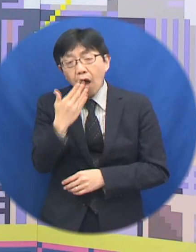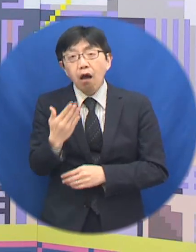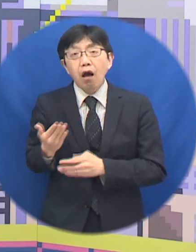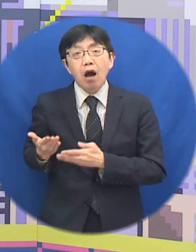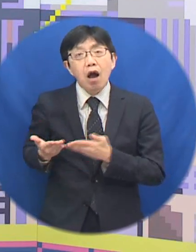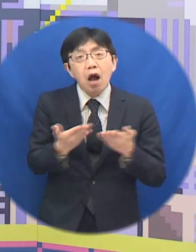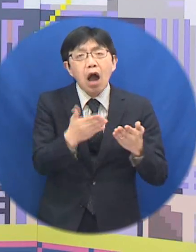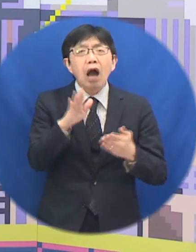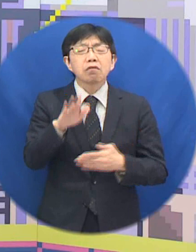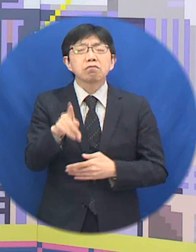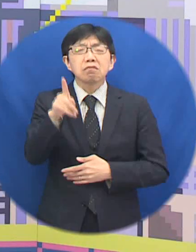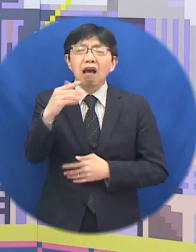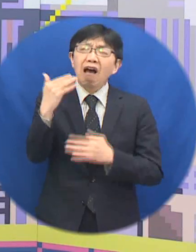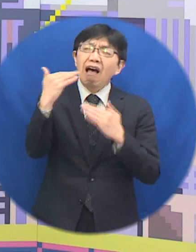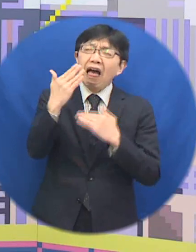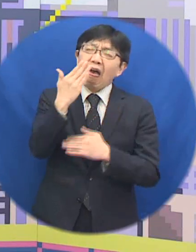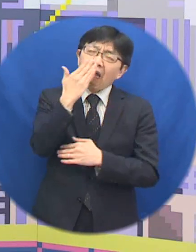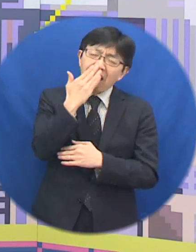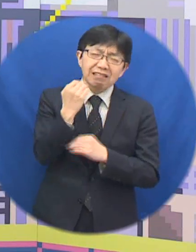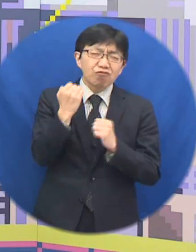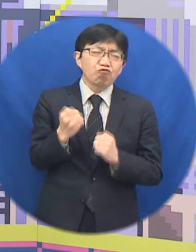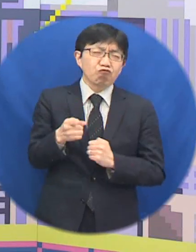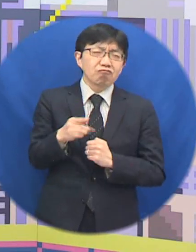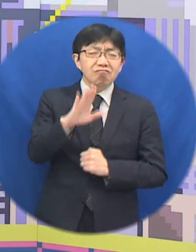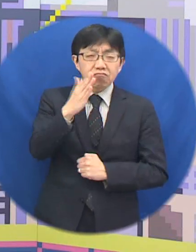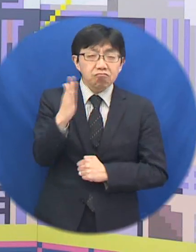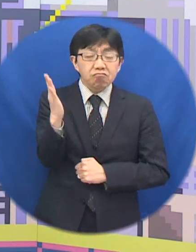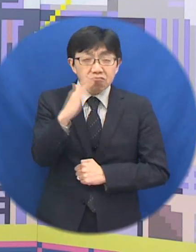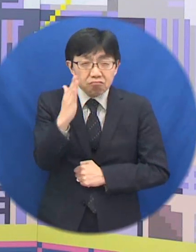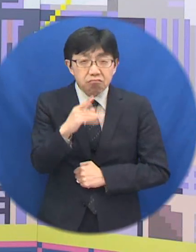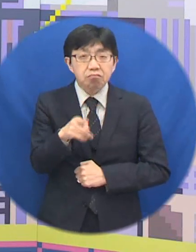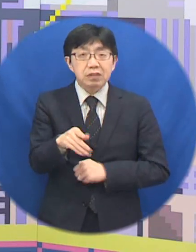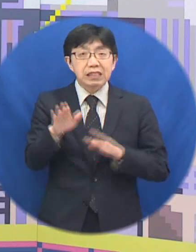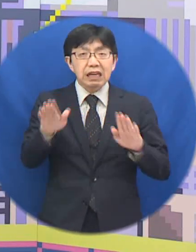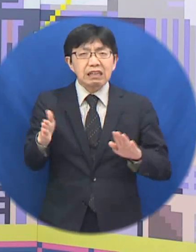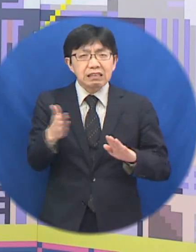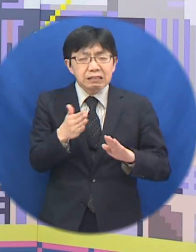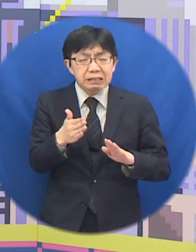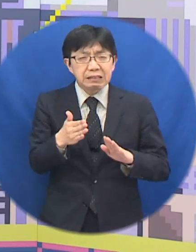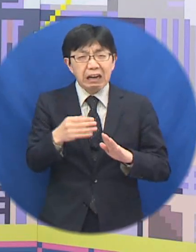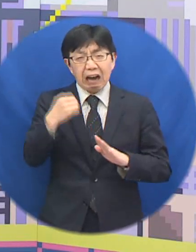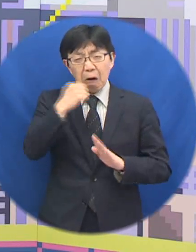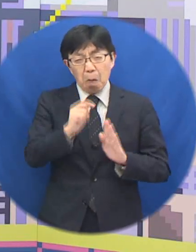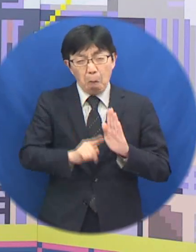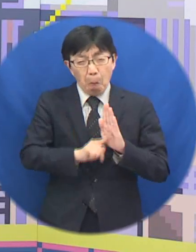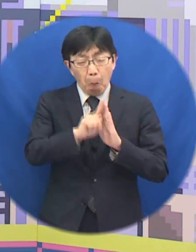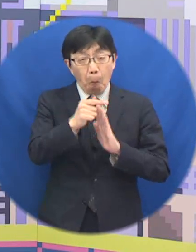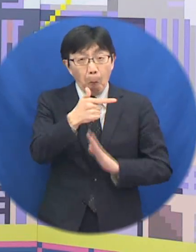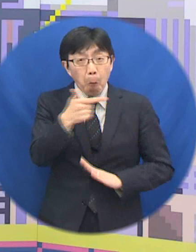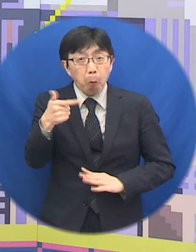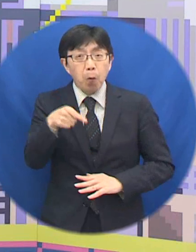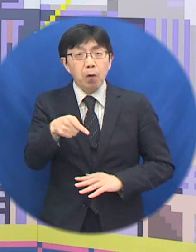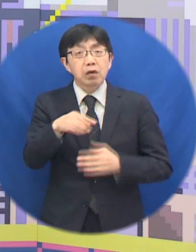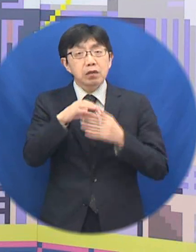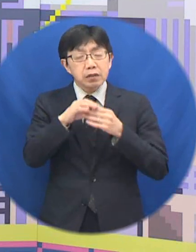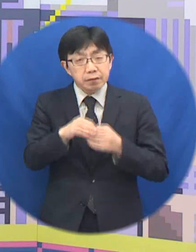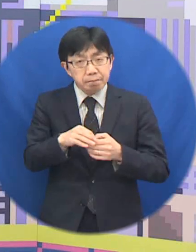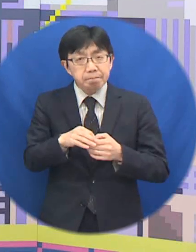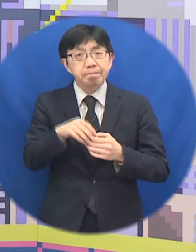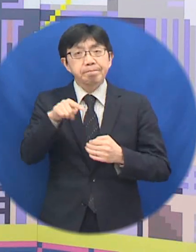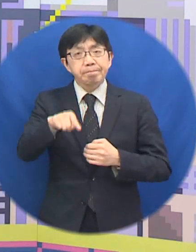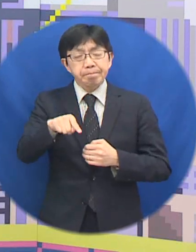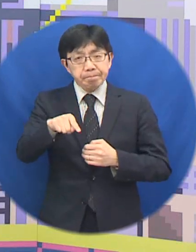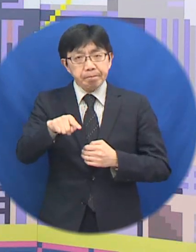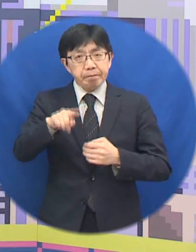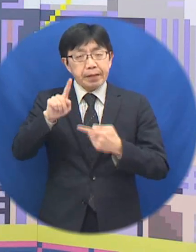という方もいらっしゃるとは思うんですけれども、やはり近年記録的な暑さが続いていますので、はい、エアコンを適切に使ってい